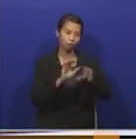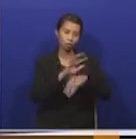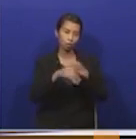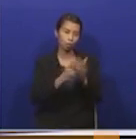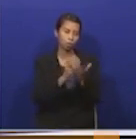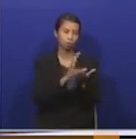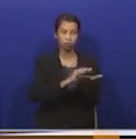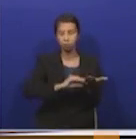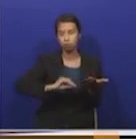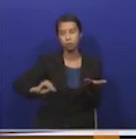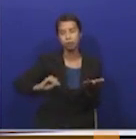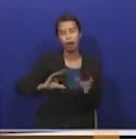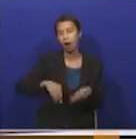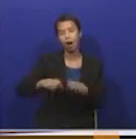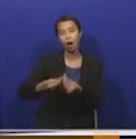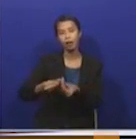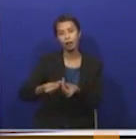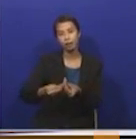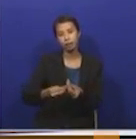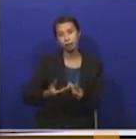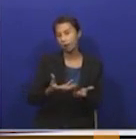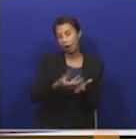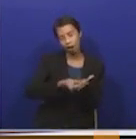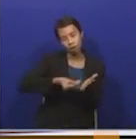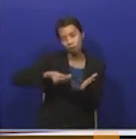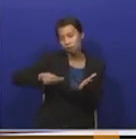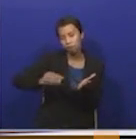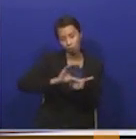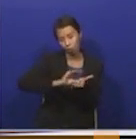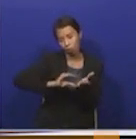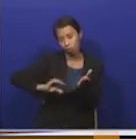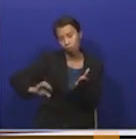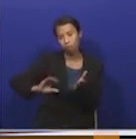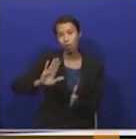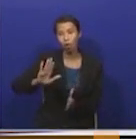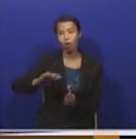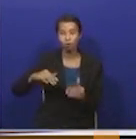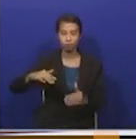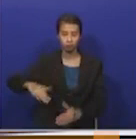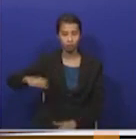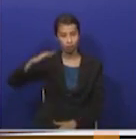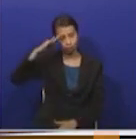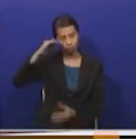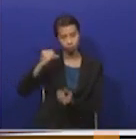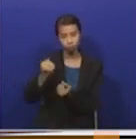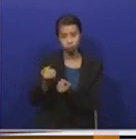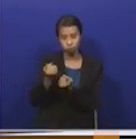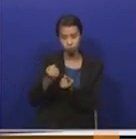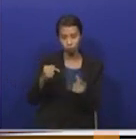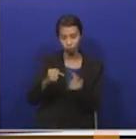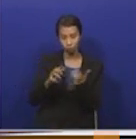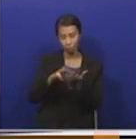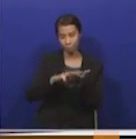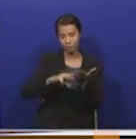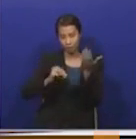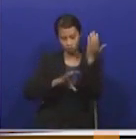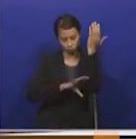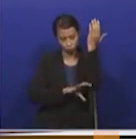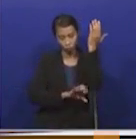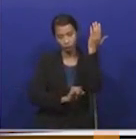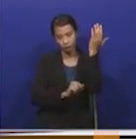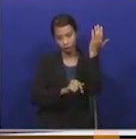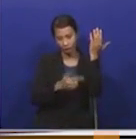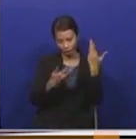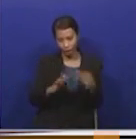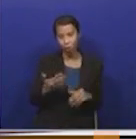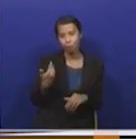คะแต่คือตัด 100% ขอไปเท่าไหร่คืนหมดนะคะก็คือกองทัพบกกับมหาวิทยาลัยราชภัฏสงขลามีอีก5หน่วยง